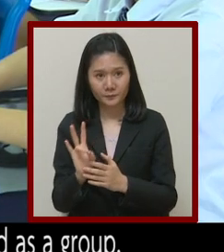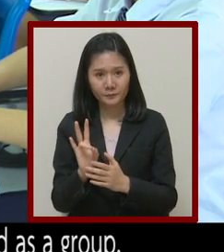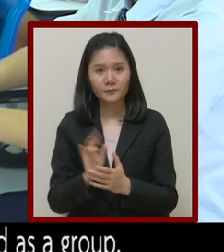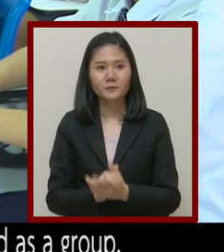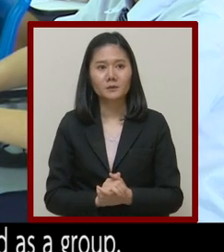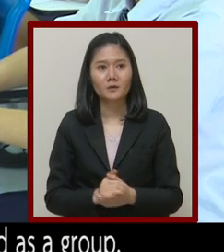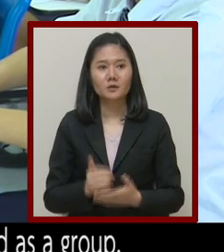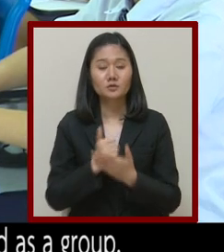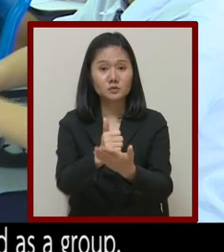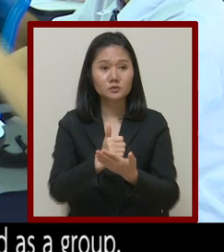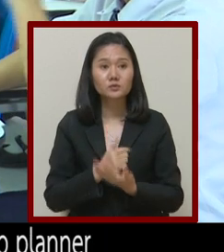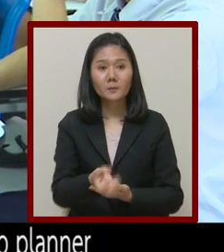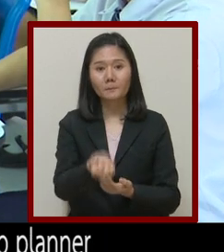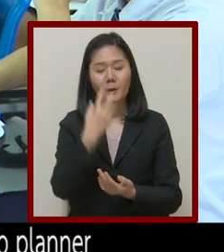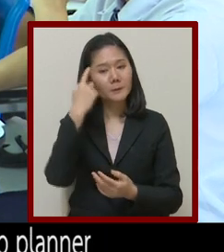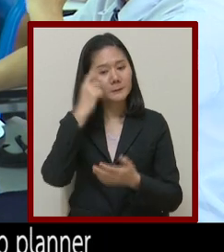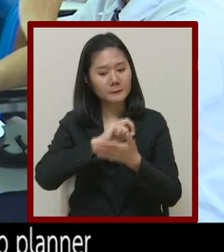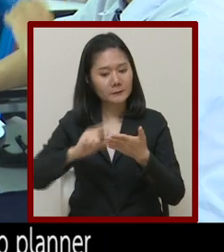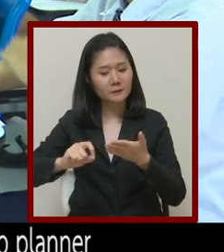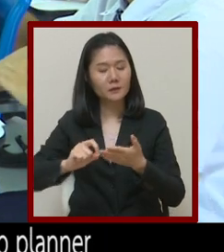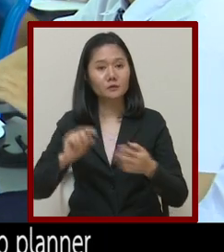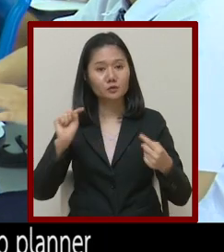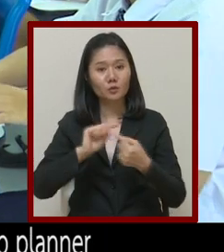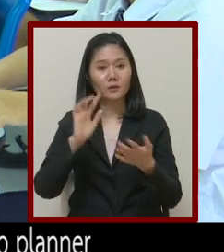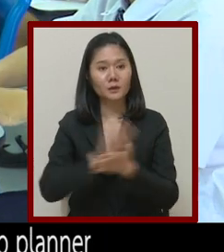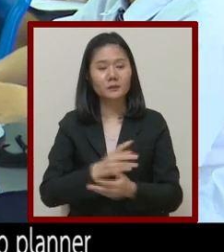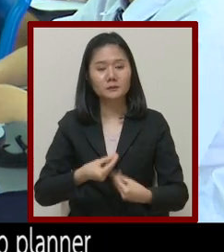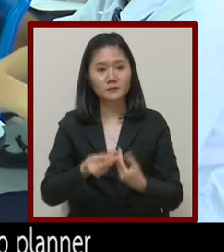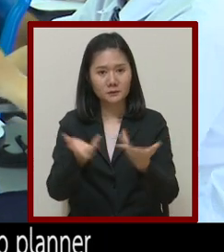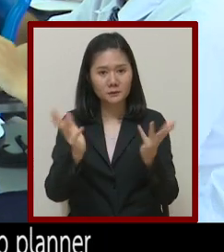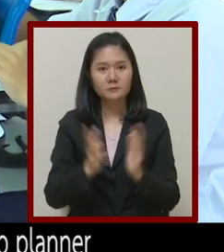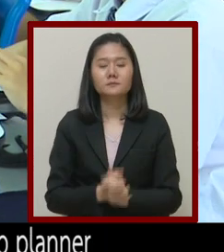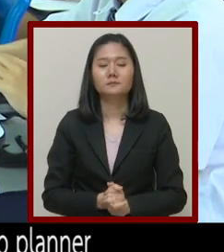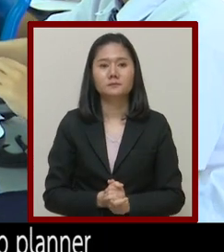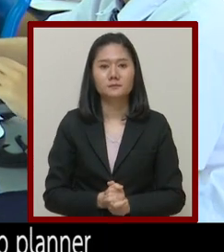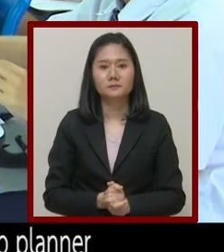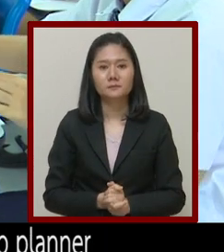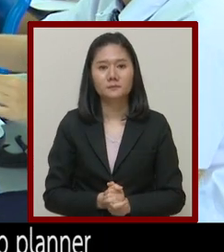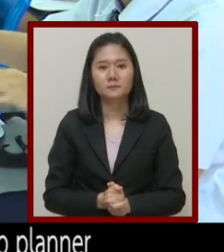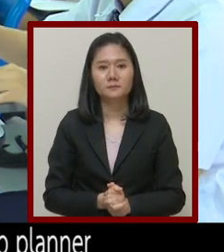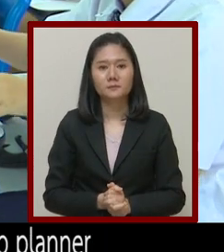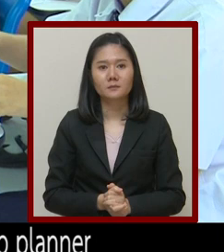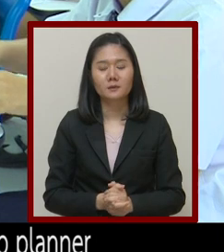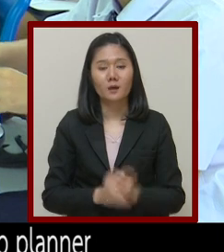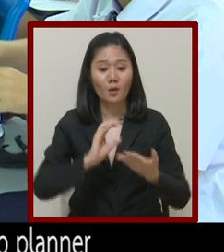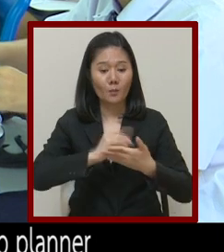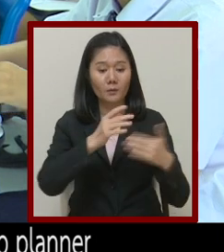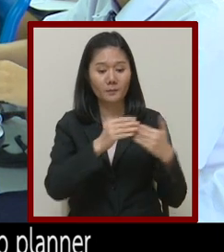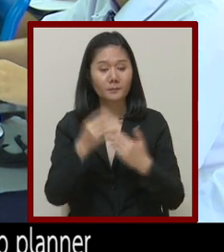ก็ให้ช่วยกันบอกให้ช่วยกันเขียนลงไปในกระดาษที่ครูแจกให้ว่าในโปรแกรมนำเที่ย